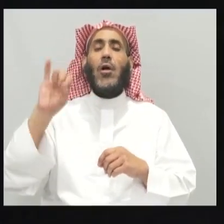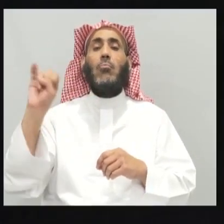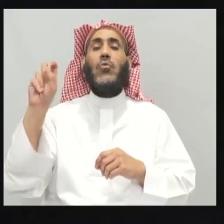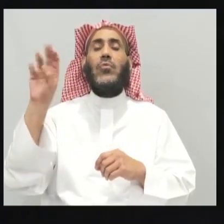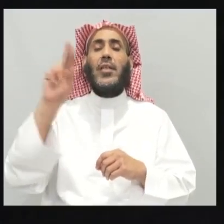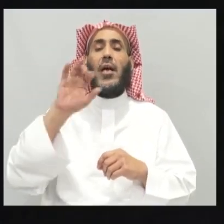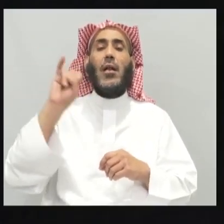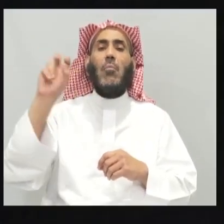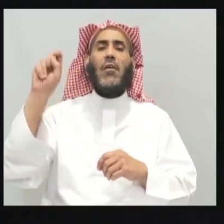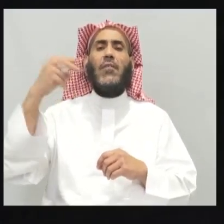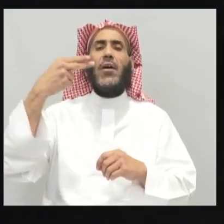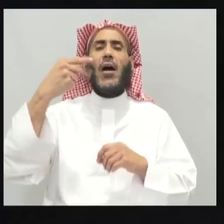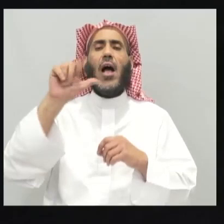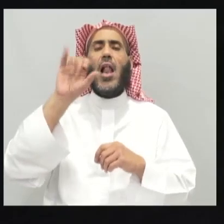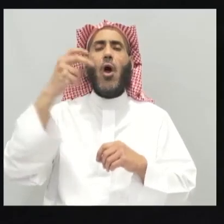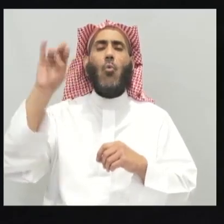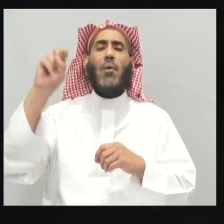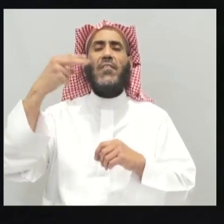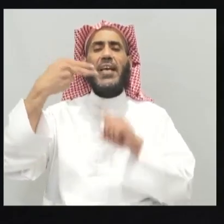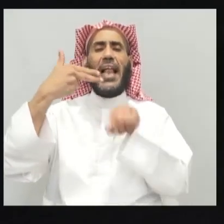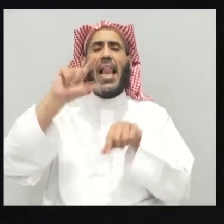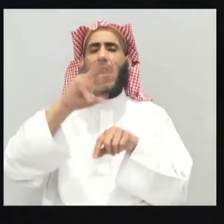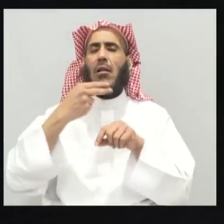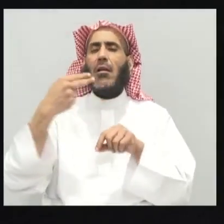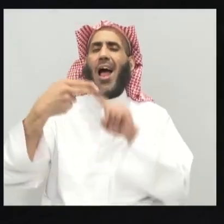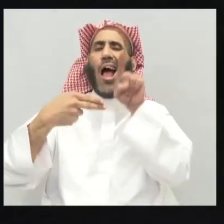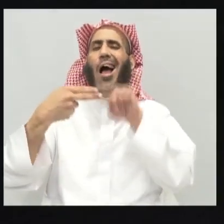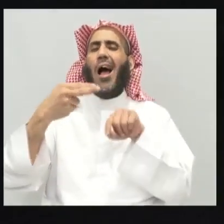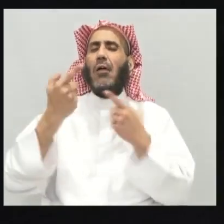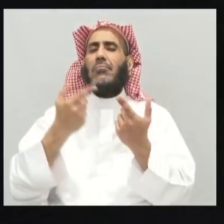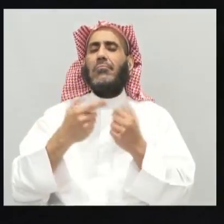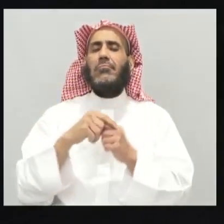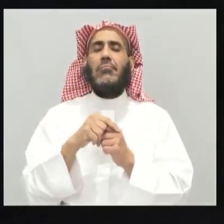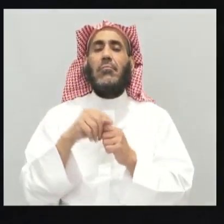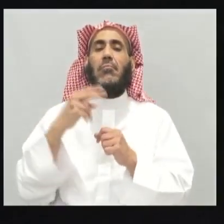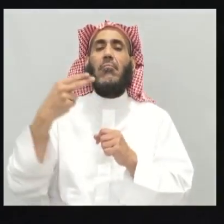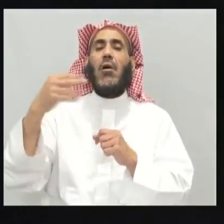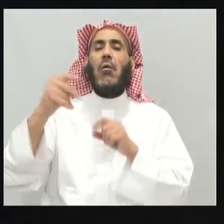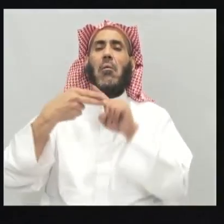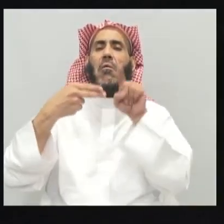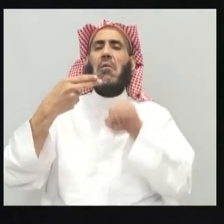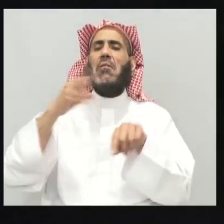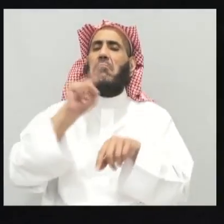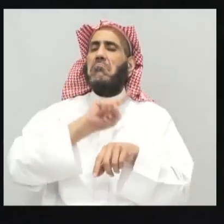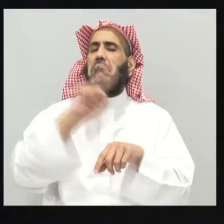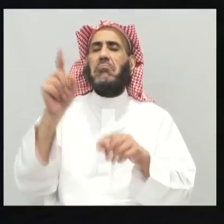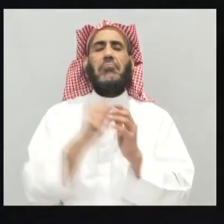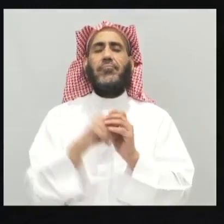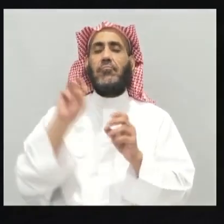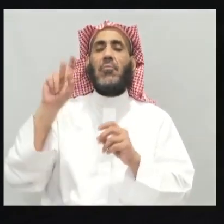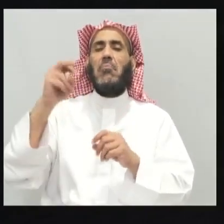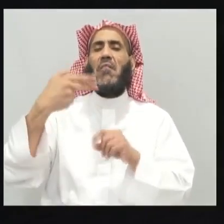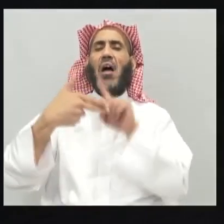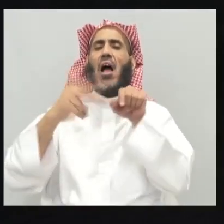هل هي على وزن مفعل أو مفعل؟ أحسنتم، إذن ليست على وزن مفعل ولا على وزن مفعل.